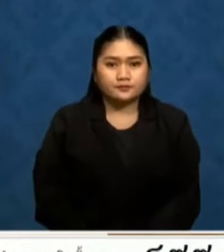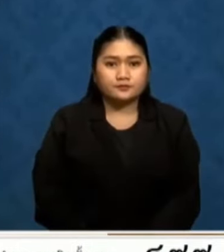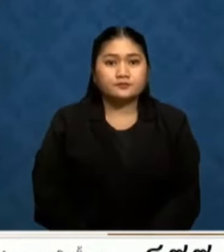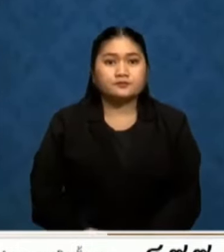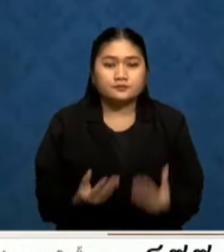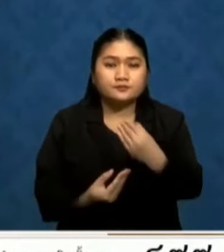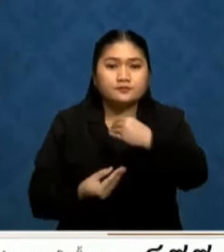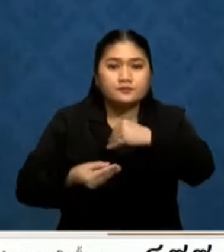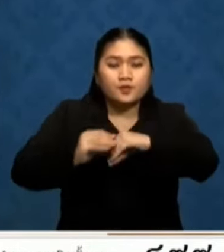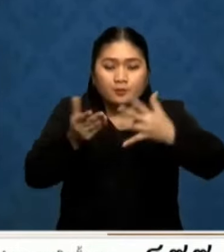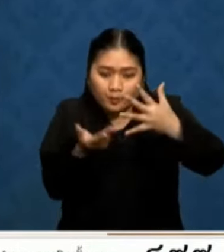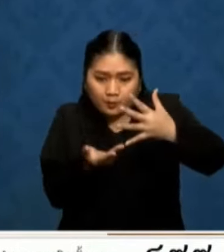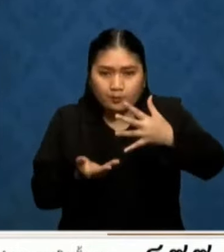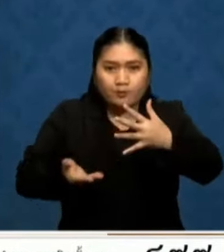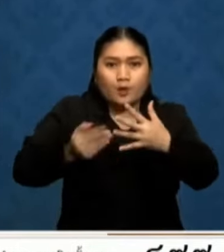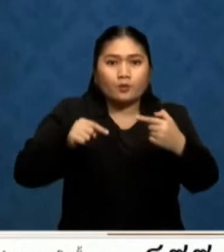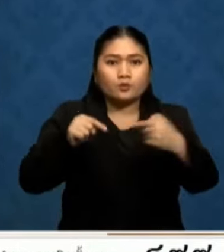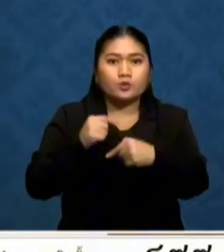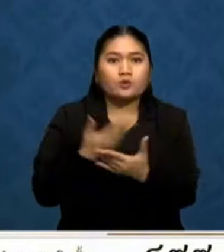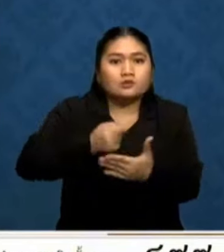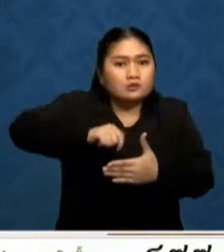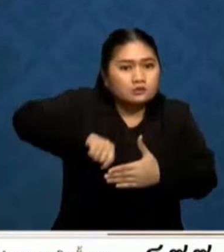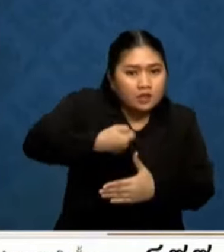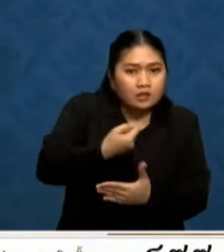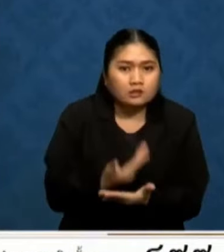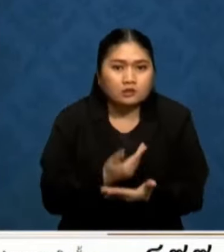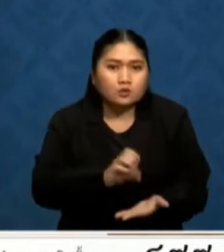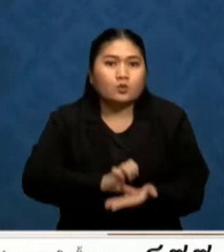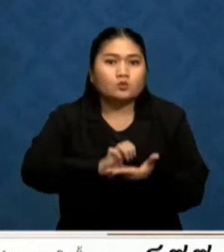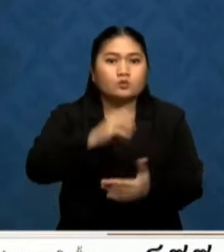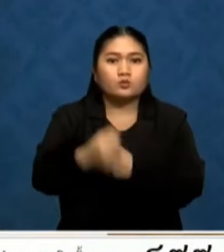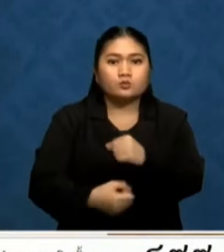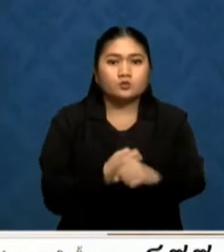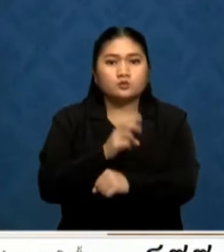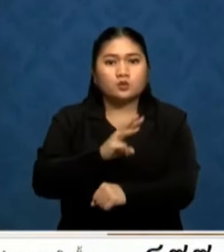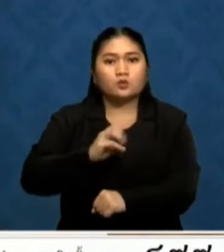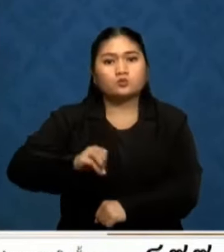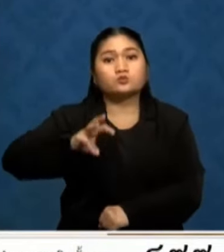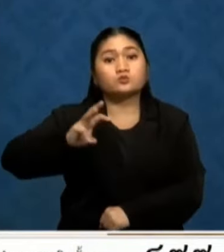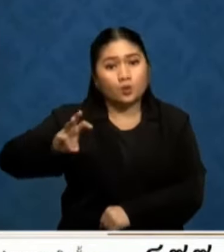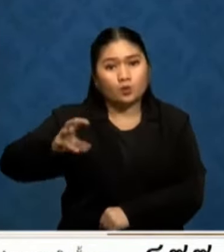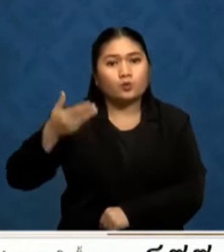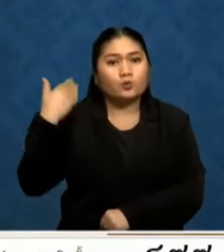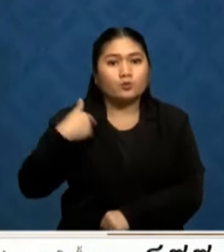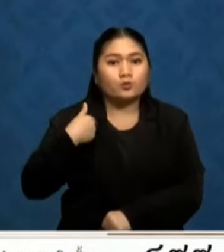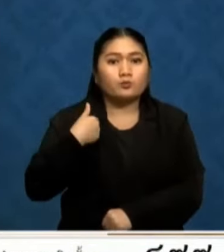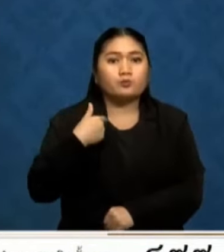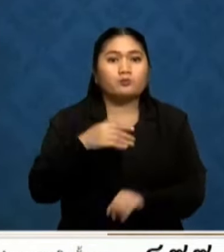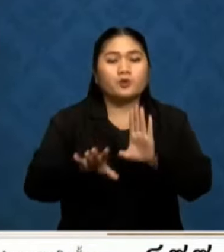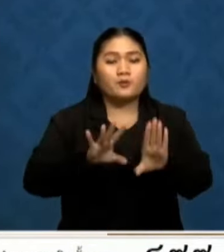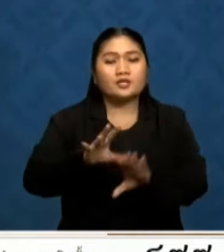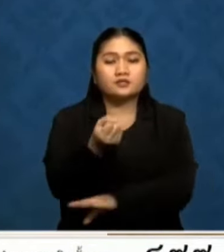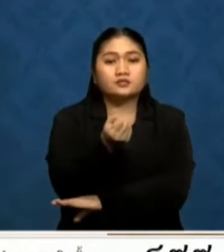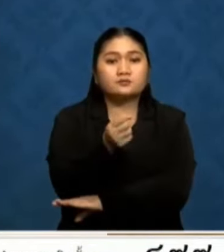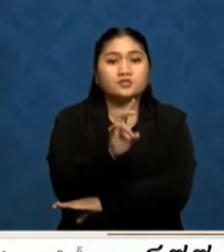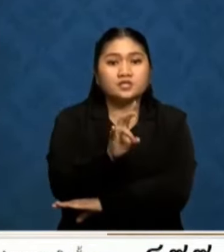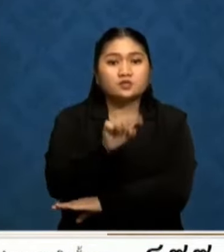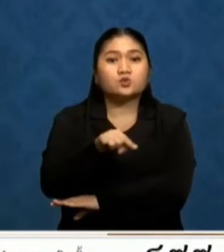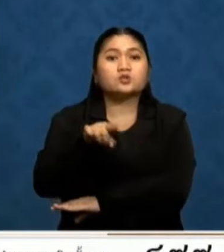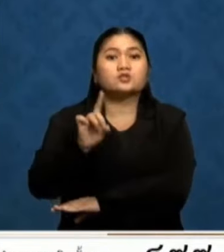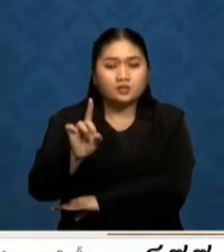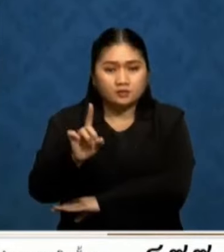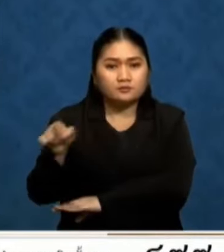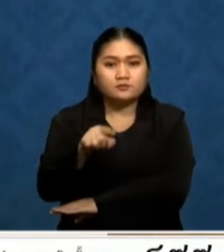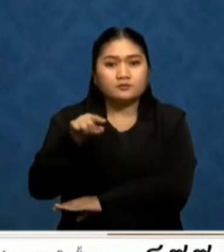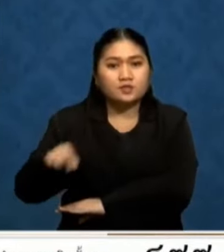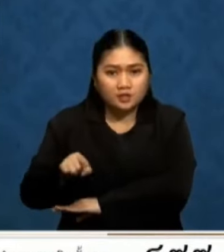ซึ่เพิ่มขึ้นจากรายจ่ายการลงทุนในปีก็ประมาณพ.สอุ่516100ละ 17.1 เพาคิด